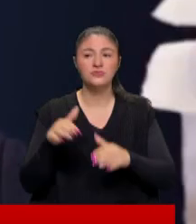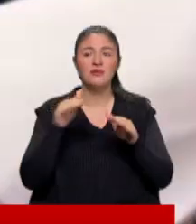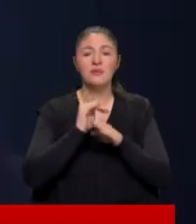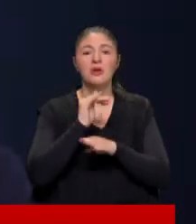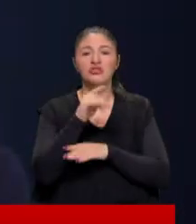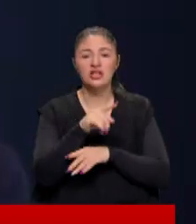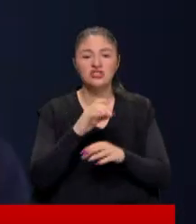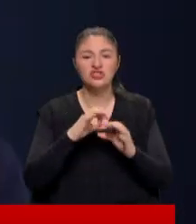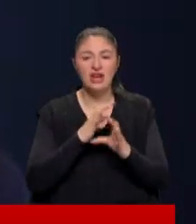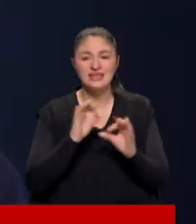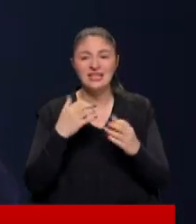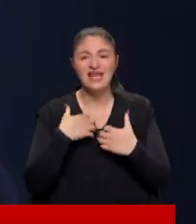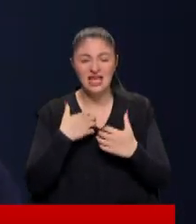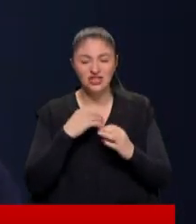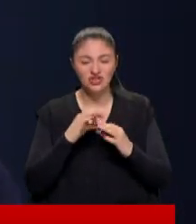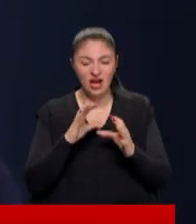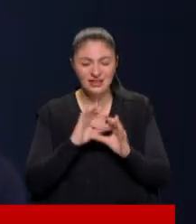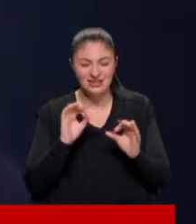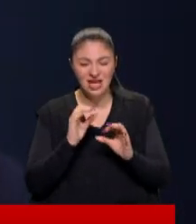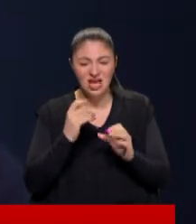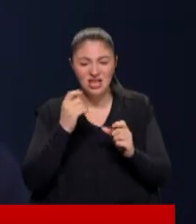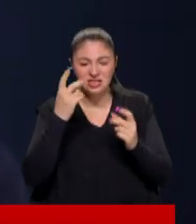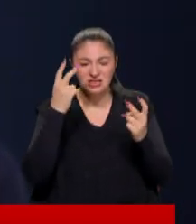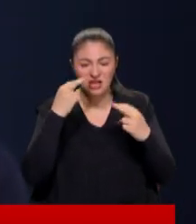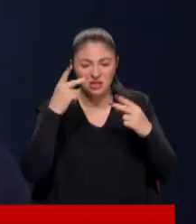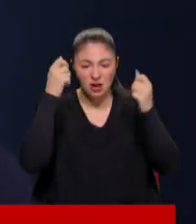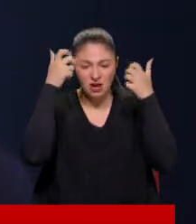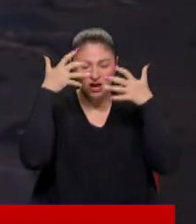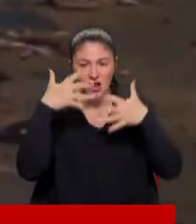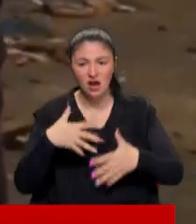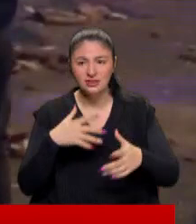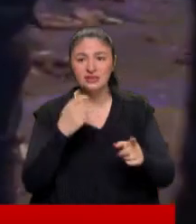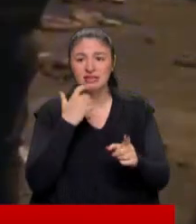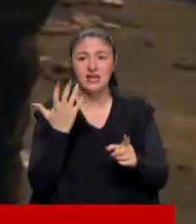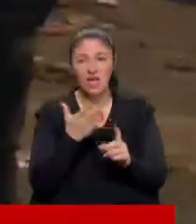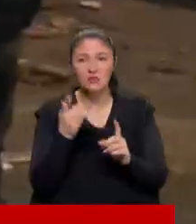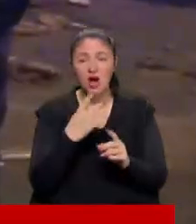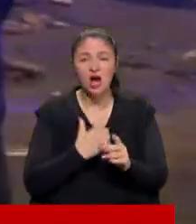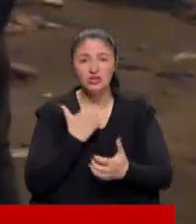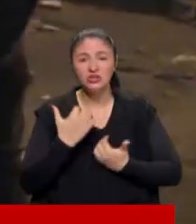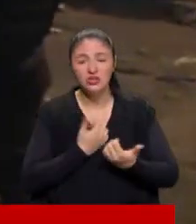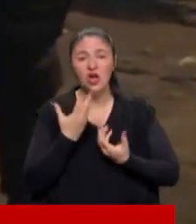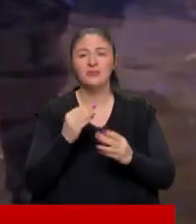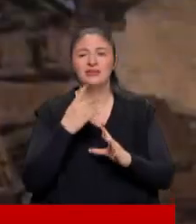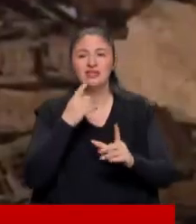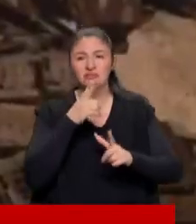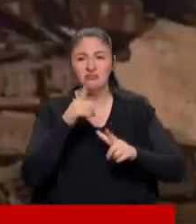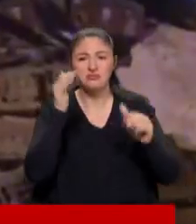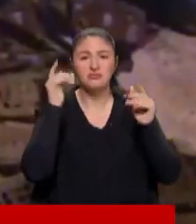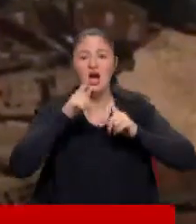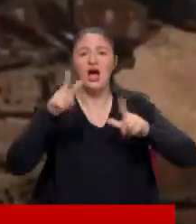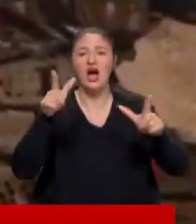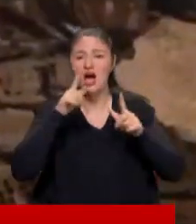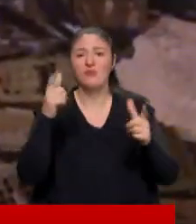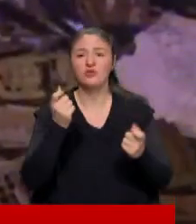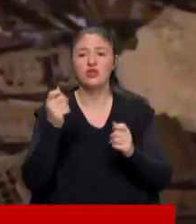Depremzedenin çaresizliği, kendi çaresizliği yaş olup aktı Naci Görür'ün gözlerinden. Yıllardır bu acılar yaşanmasın diye sesini duyurmaya